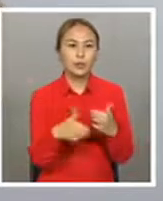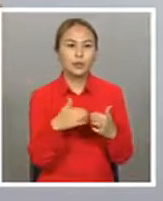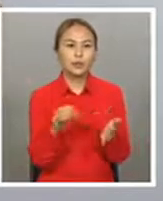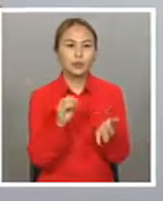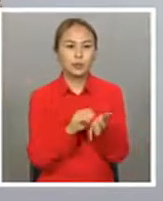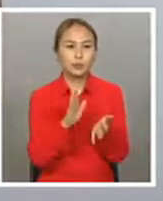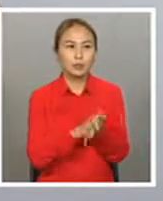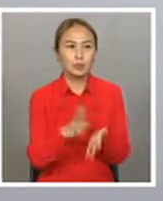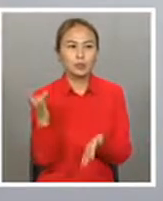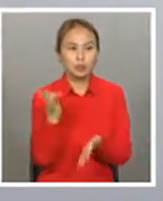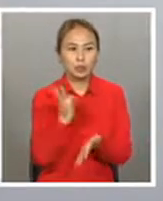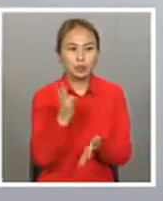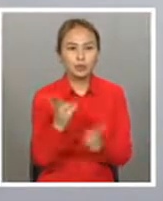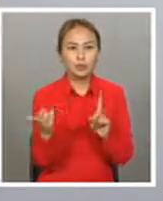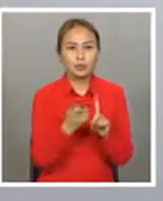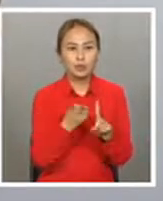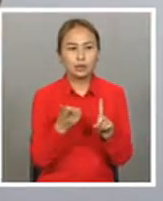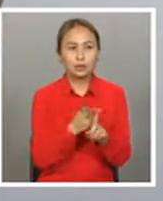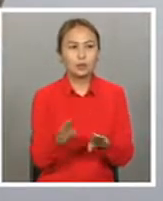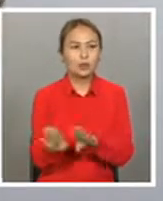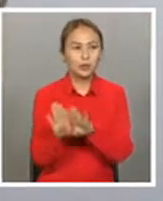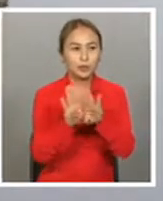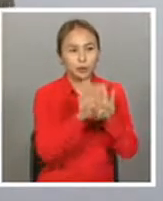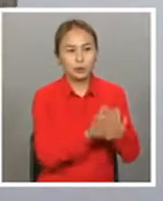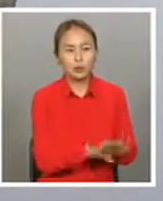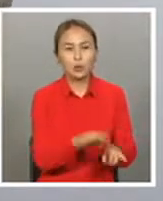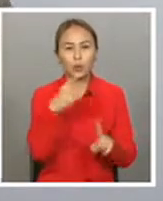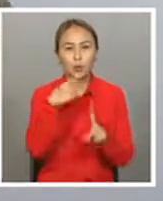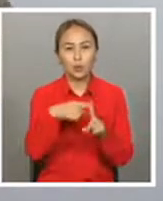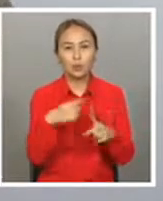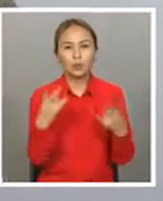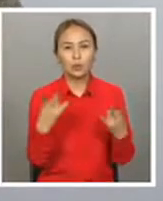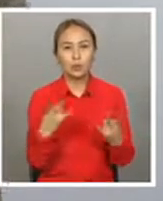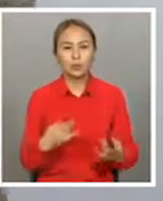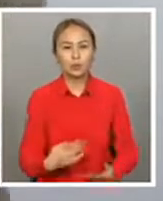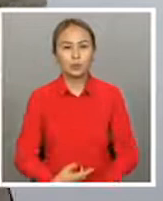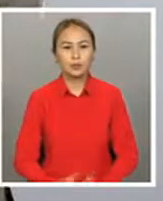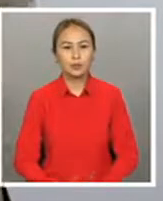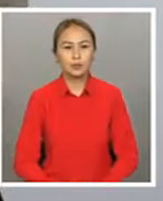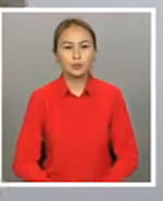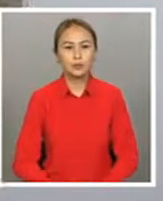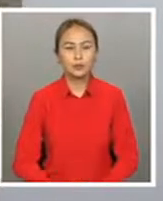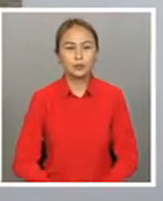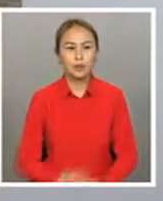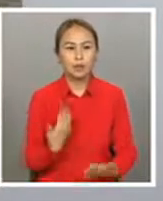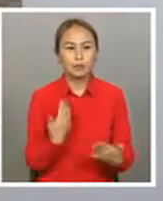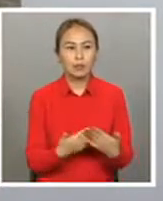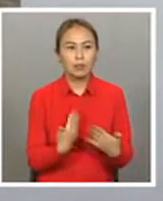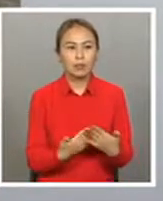керек. Екінші, бөлімдері бірдей бөлшектерді қосу қажет. Мысал